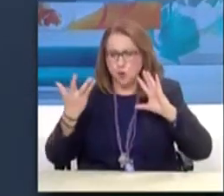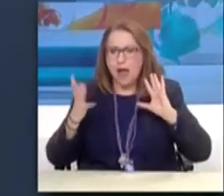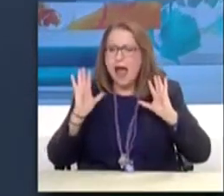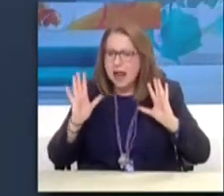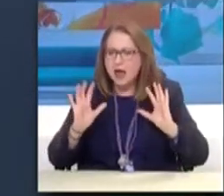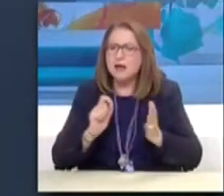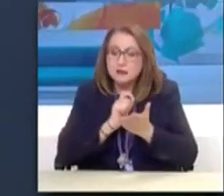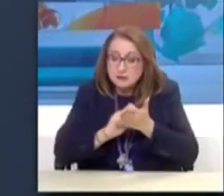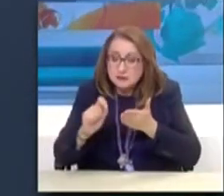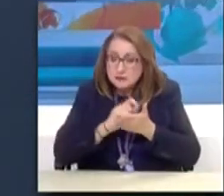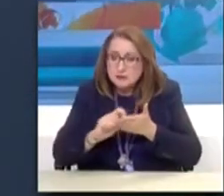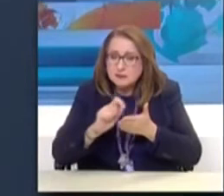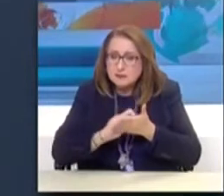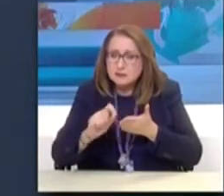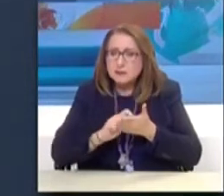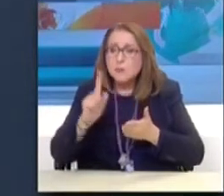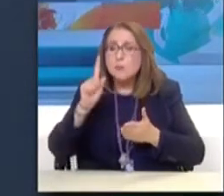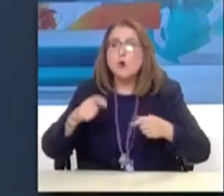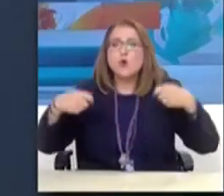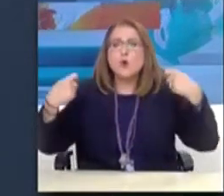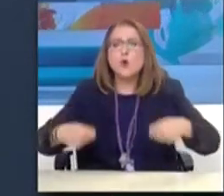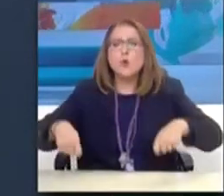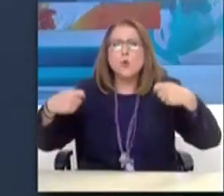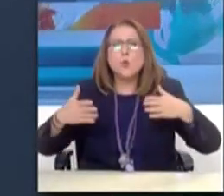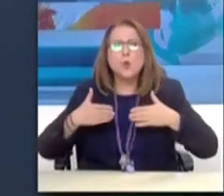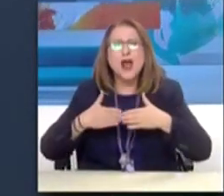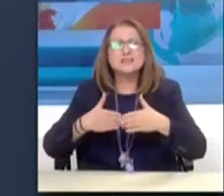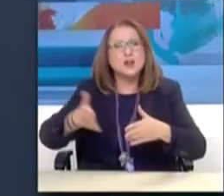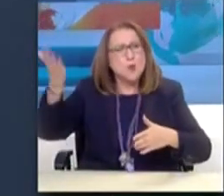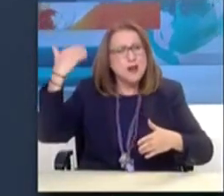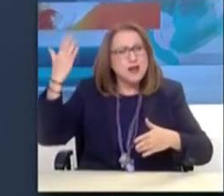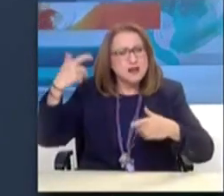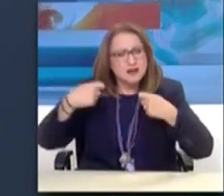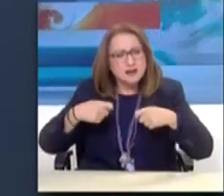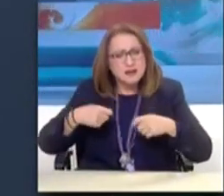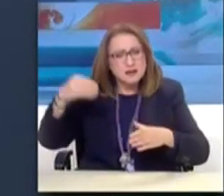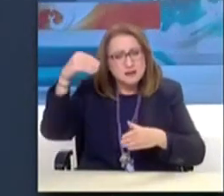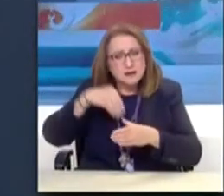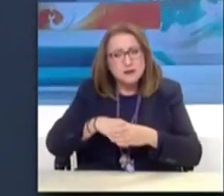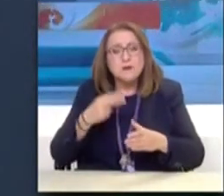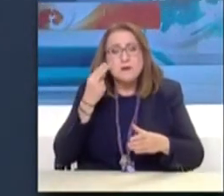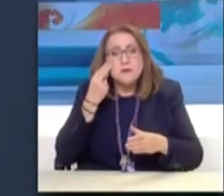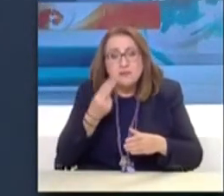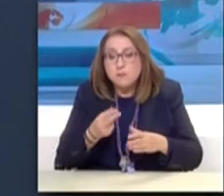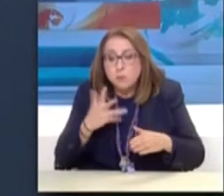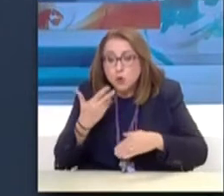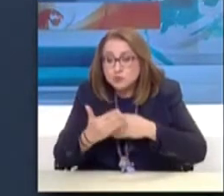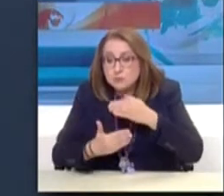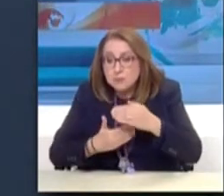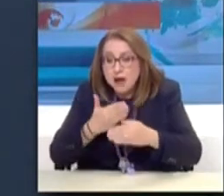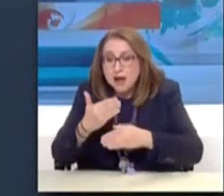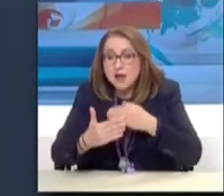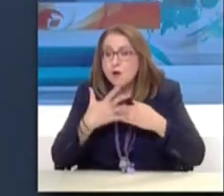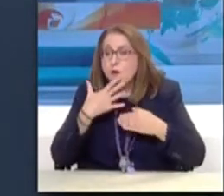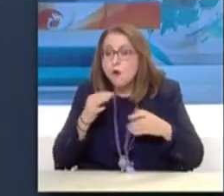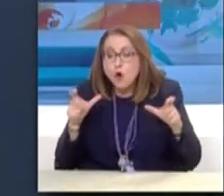τελευταίες ημέρες, μόνο στο κρουαζερόπλοιο Diamond Princess είχαμε επακριβή εικόνα του πώς πορεύεται αυτή η επιδημία. Με